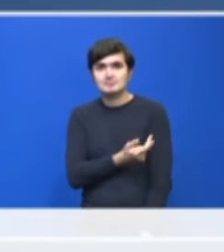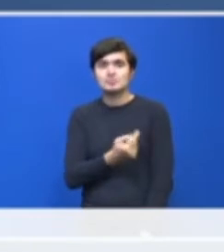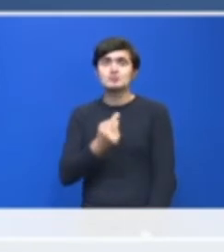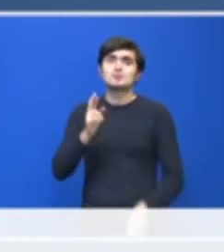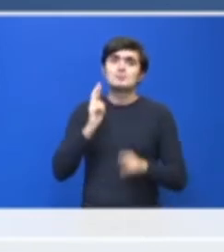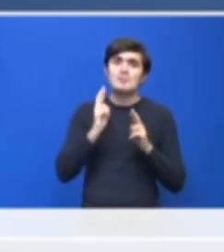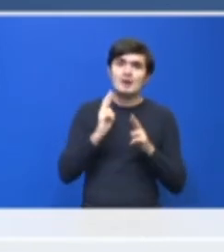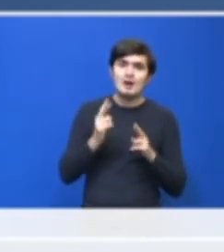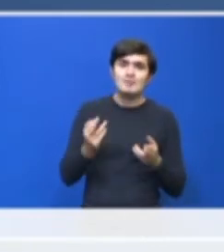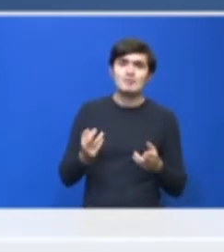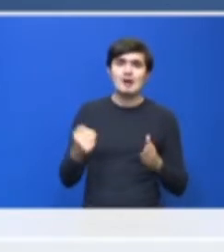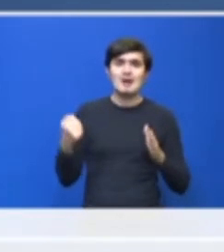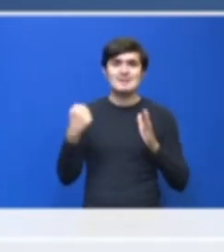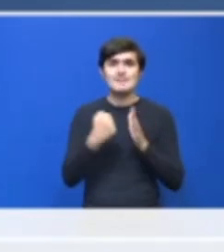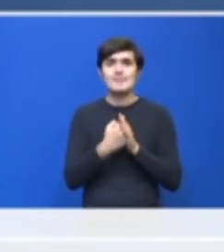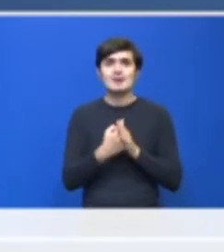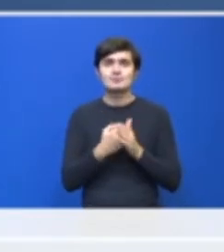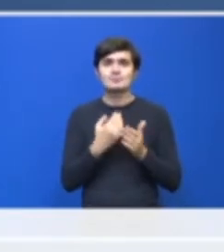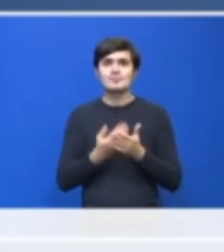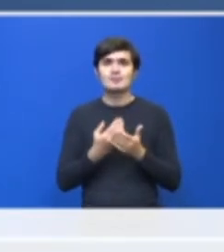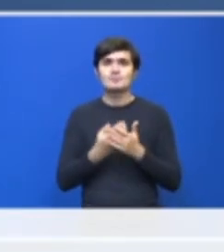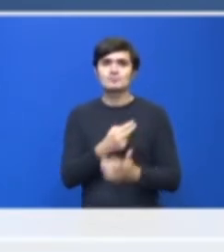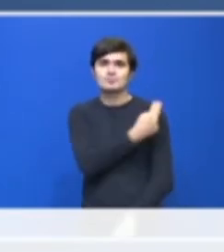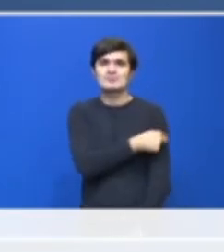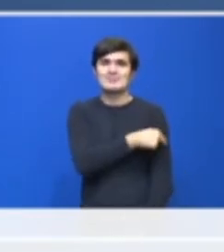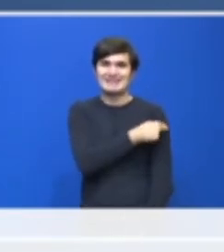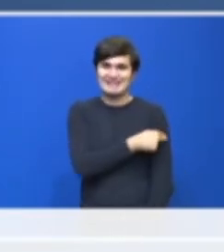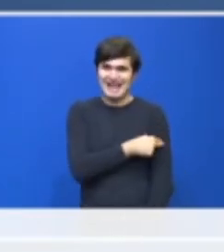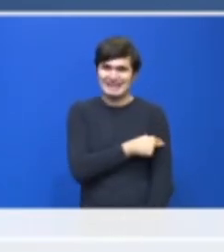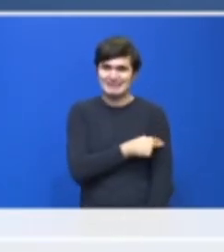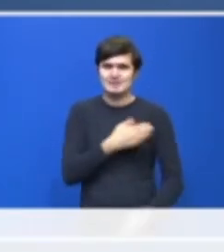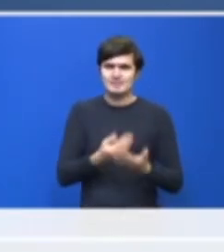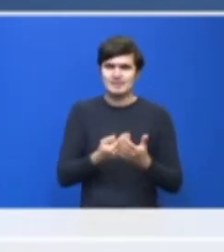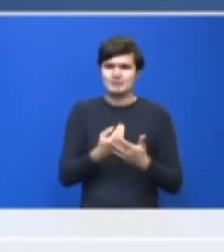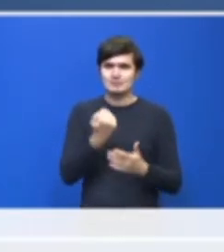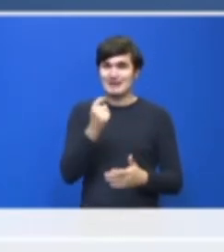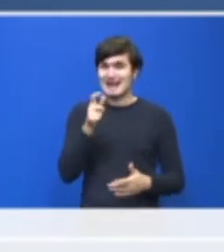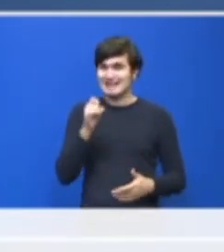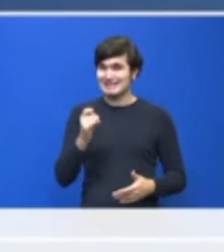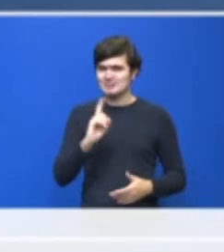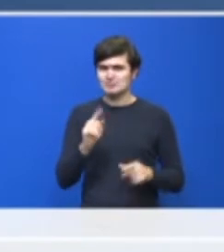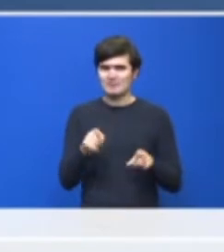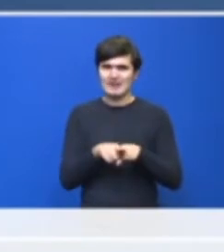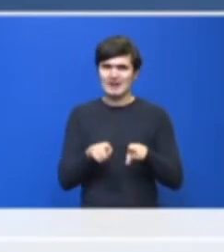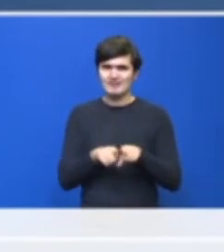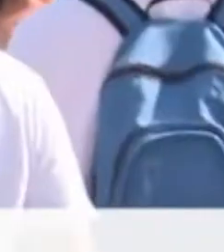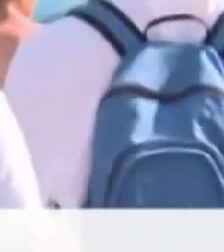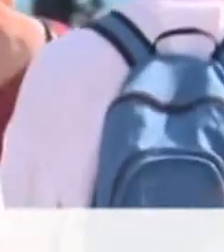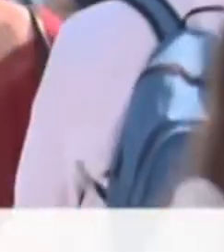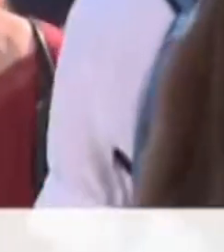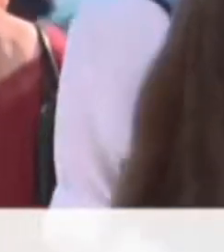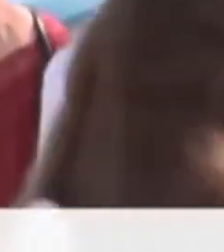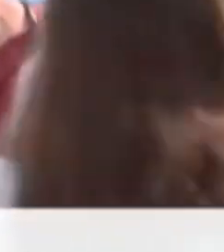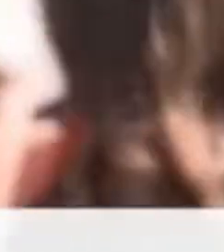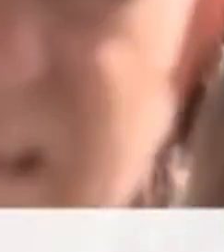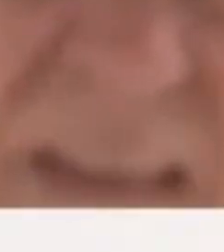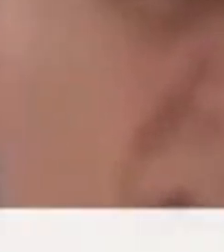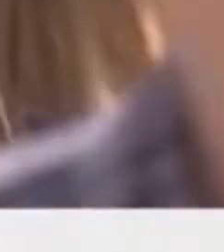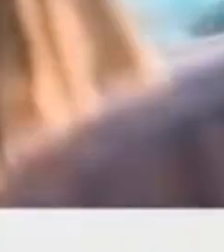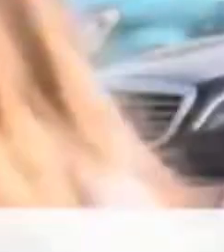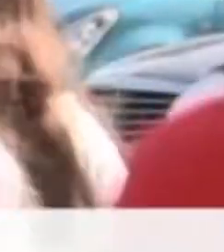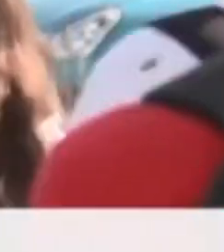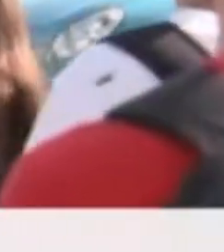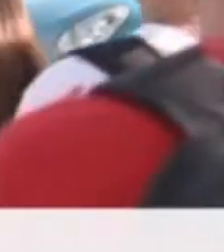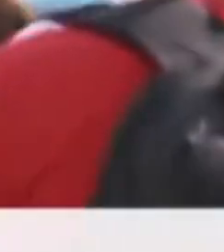sperăm totuși că impactul pe spitale, pe secțiile de terapie intensivă să nu fie identic cu valul 3. Secretarul de stat Raed